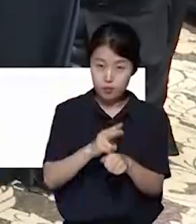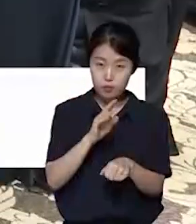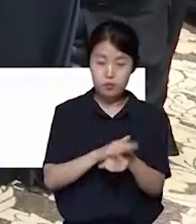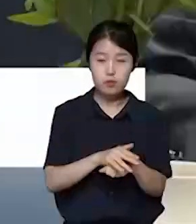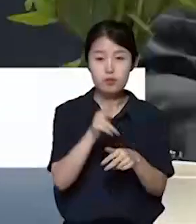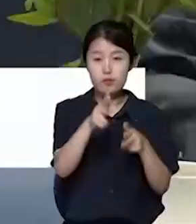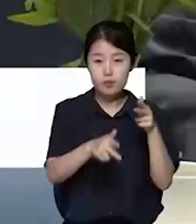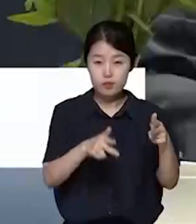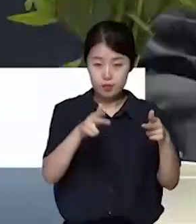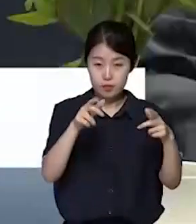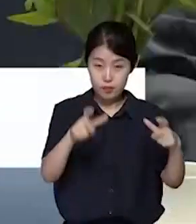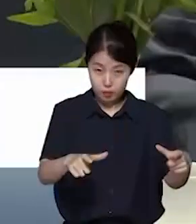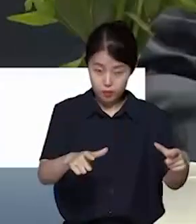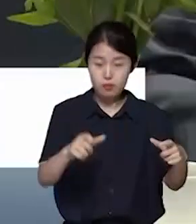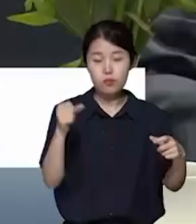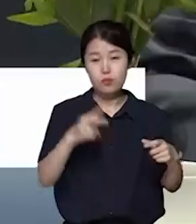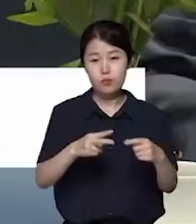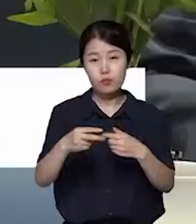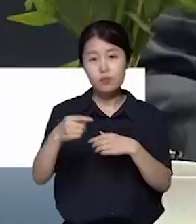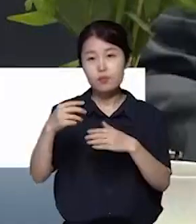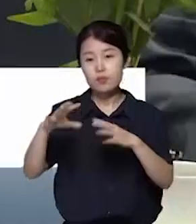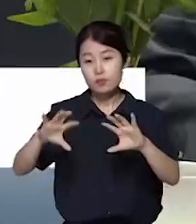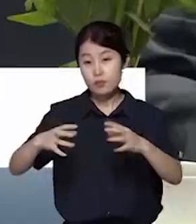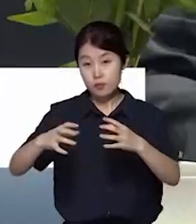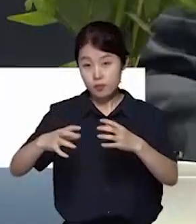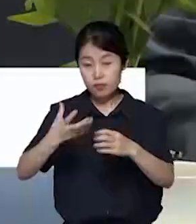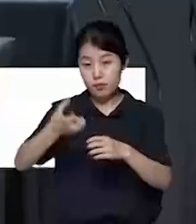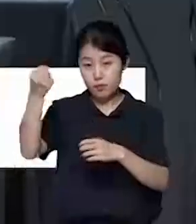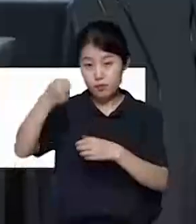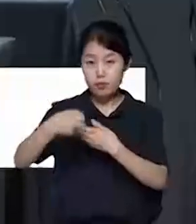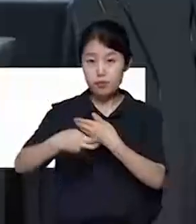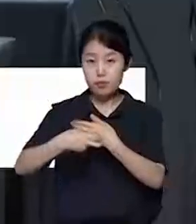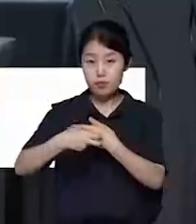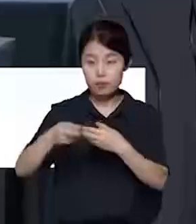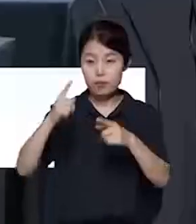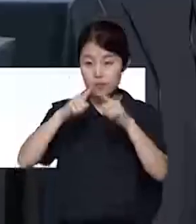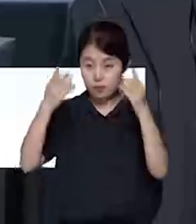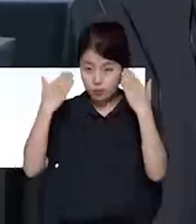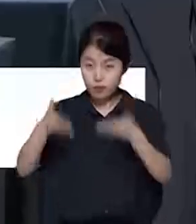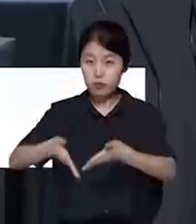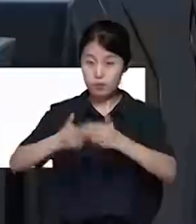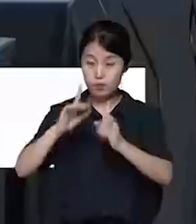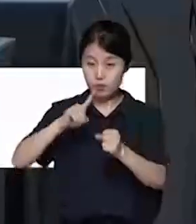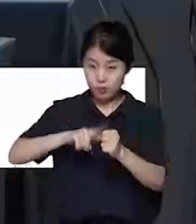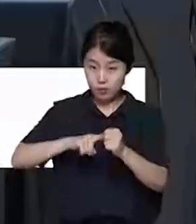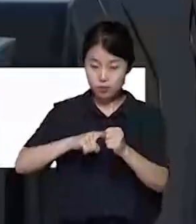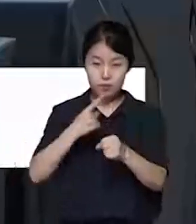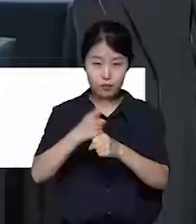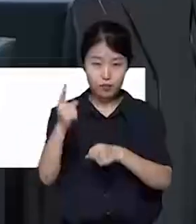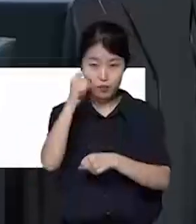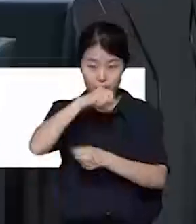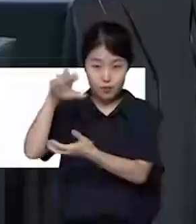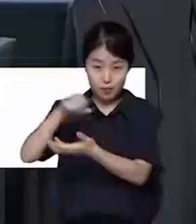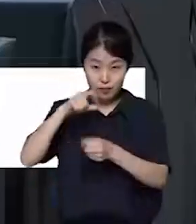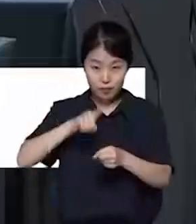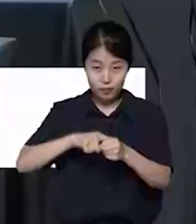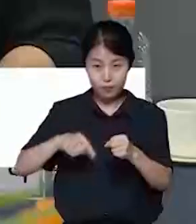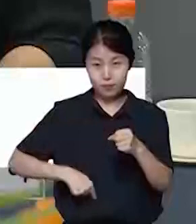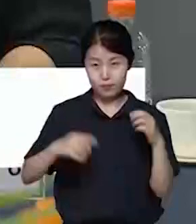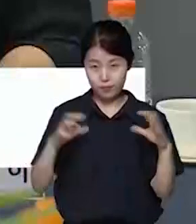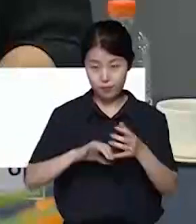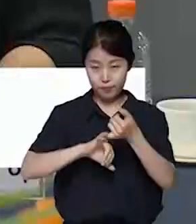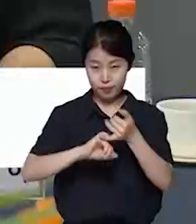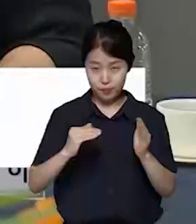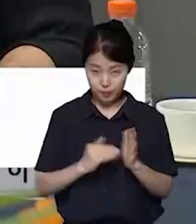지정, 국립의과대학 신설 등의 지역 현안을 논의하고 내년도 국비 확보에 적극 협력하기로 했습니다. 오늘